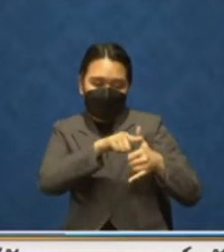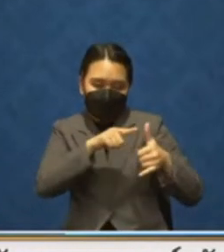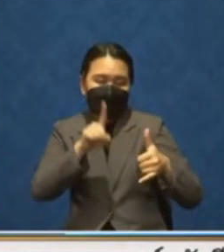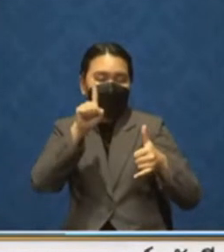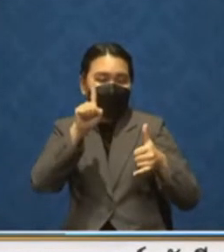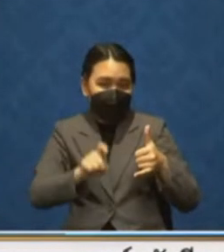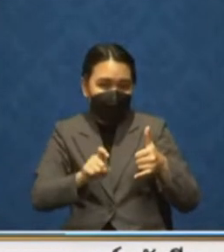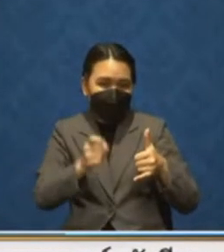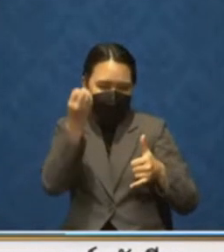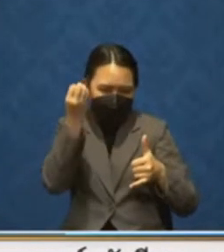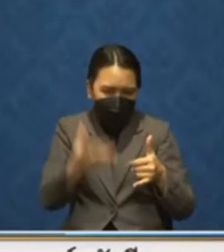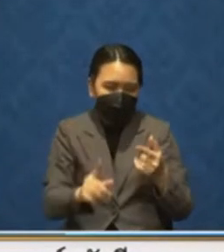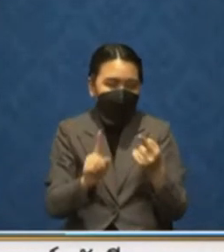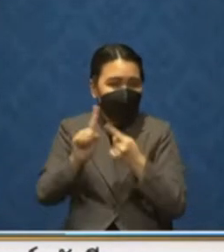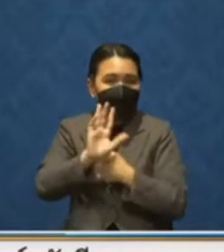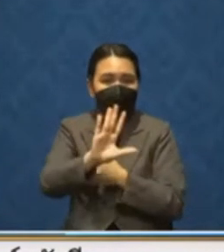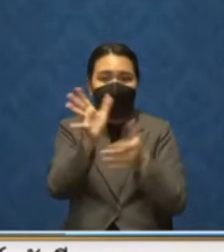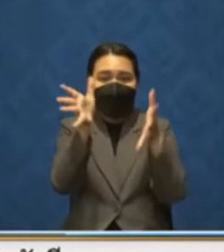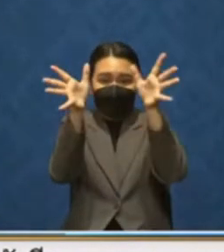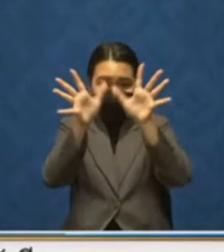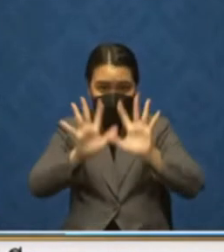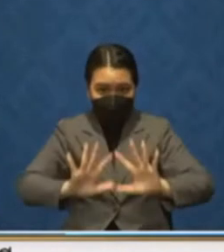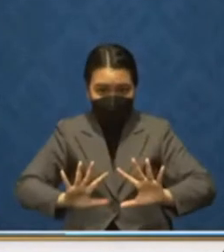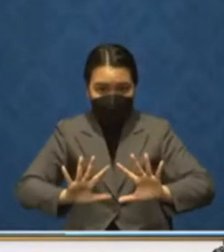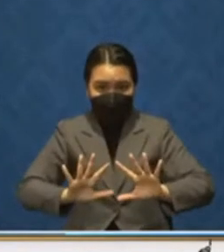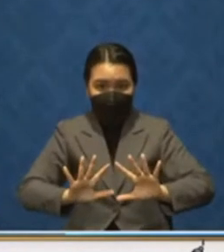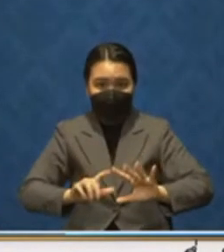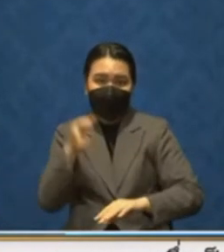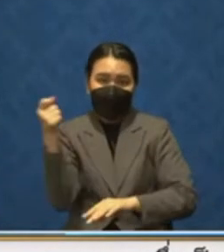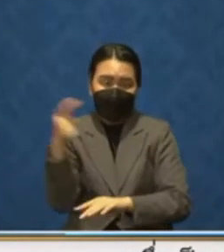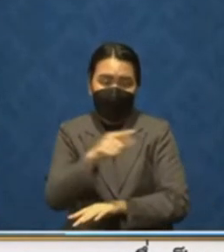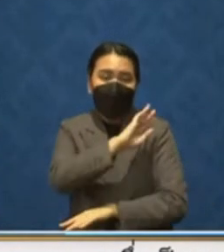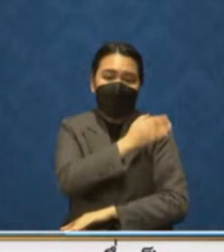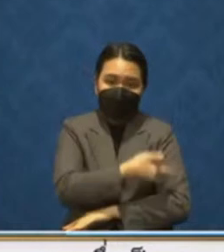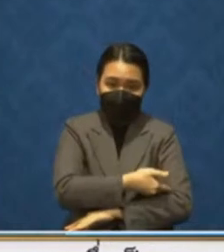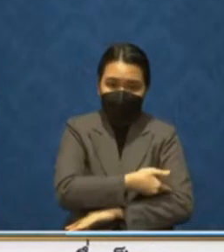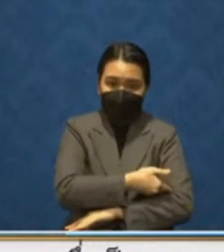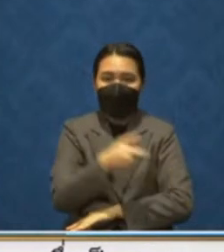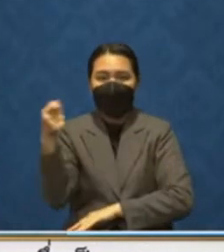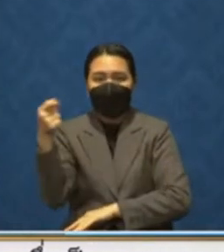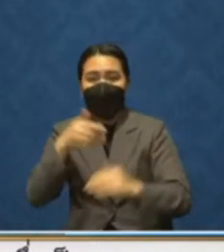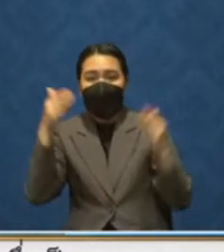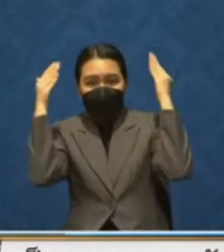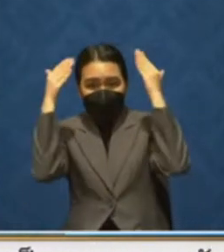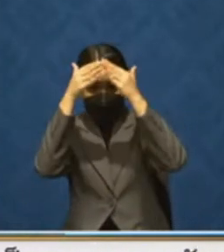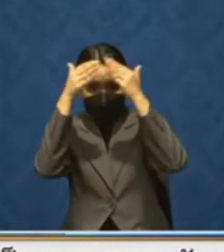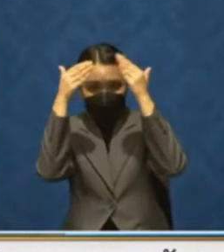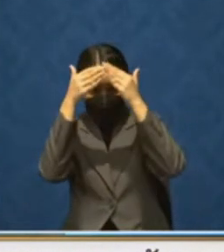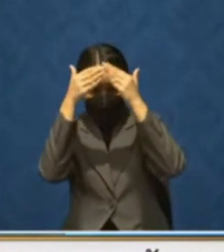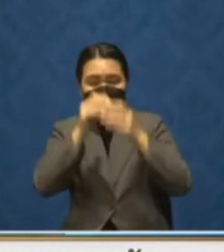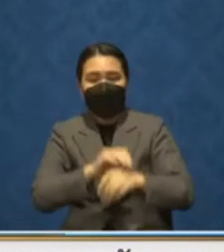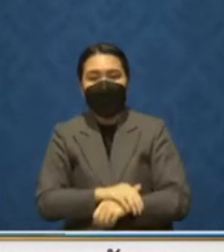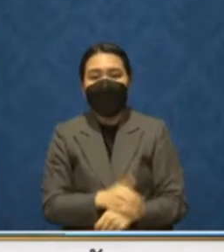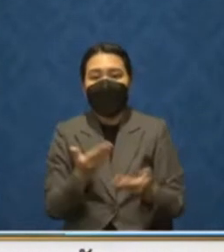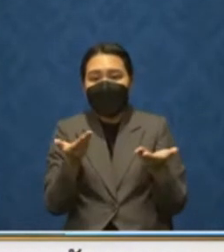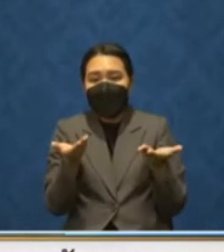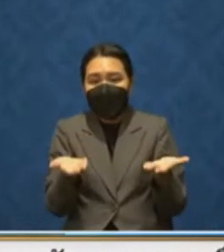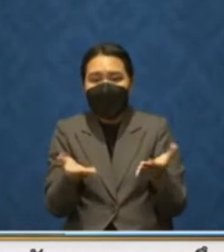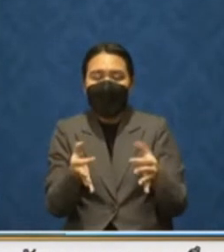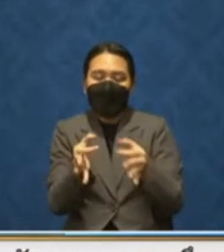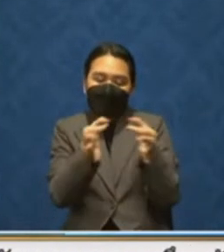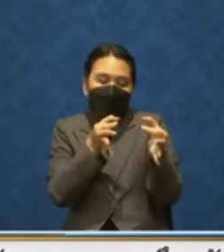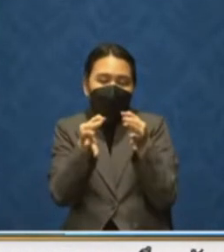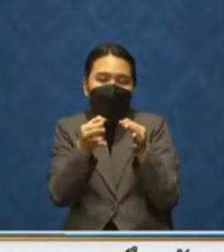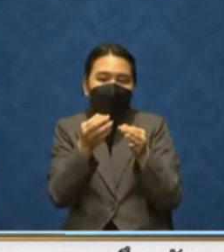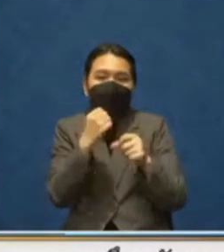สูงที่สุดในอาเซียนสูงกว่าเป็นเปตหรือว่าอินโดนีเซีย 5เท่าท่านจะอธิบายสิ่งตรงนี้อยากได้ยัง